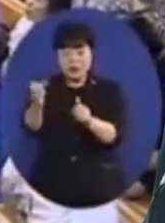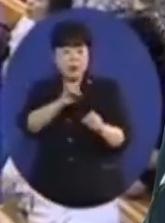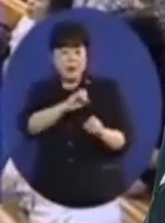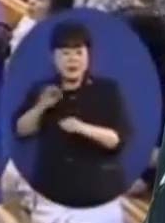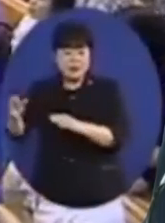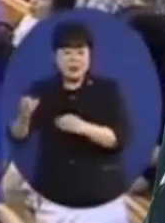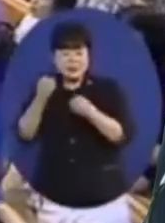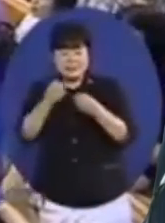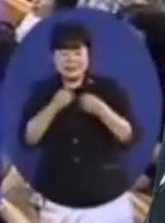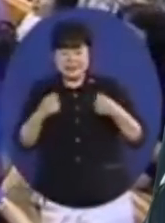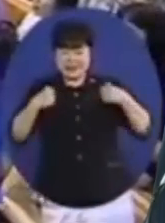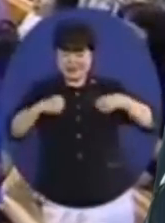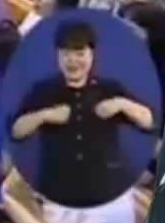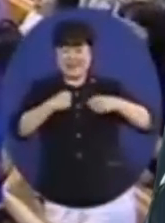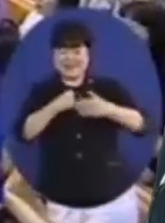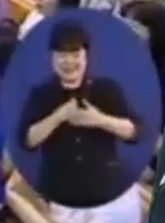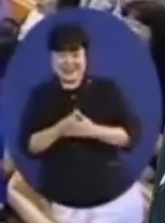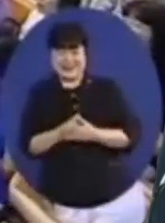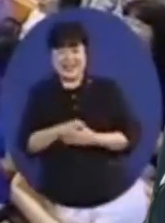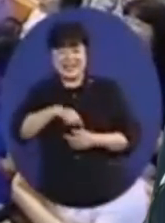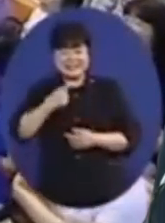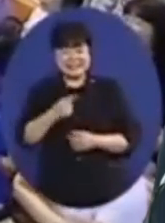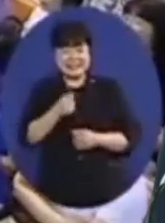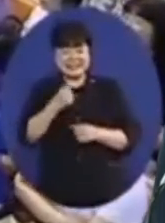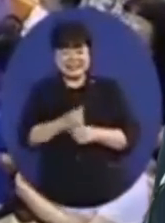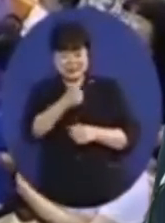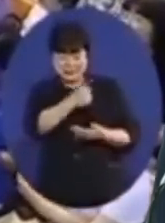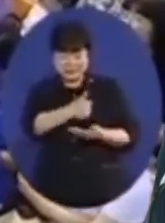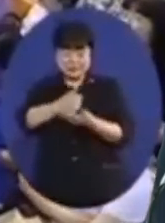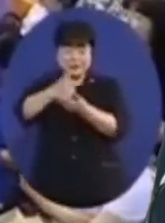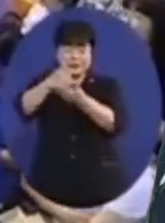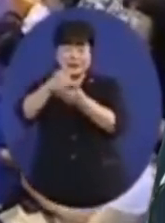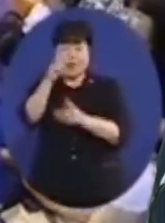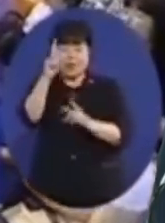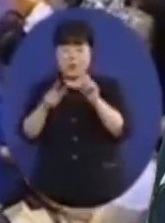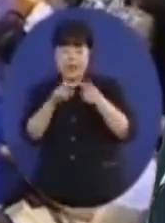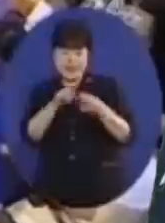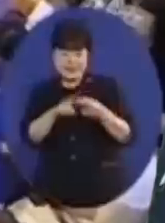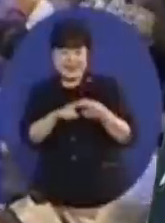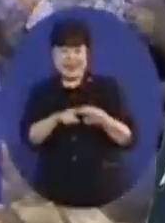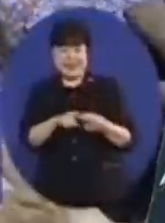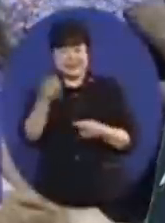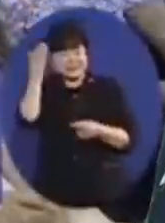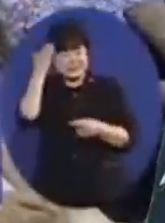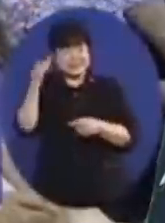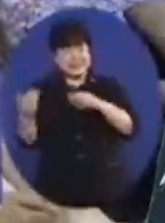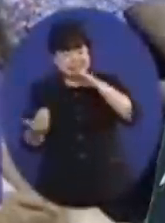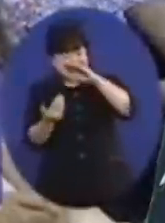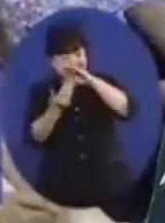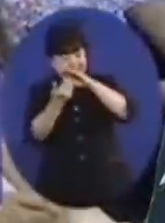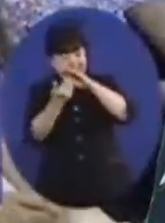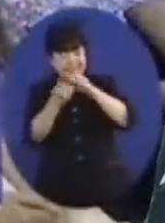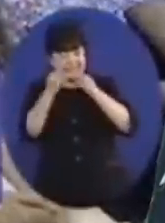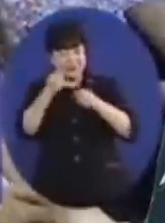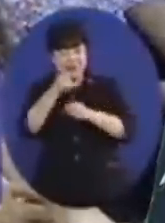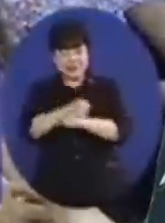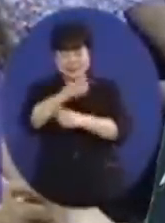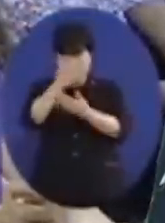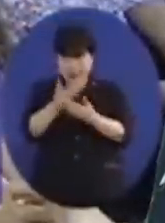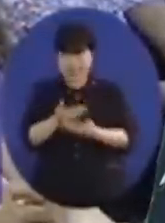벗어버리고 새 사람을 입었으니이는 자기를 창조하신 이의 형상을 따라 지식에까지 새롭게 하심을 입은